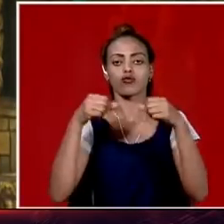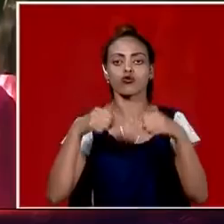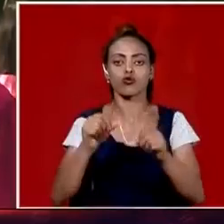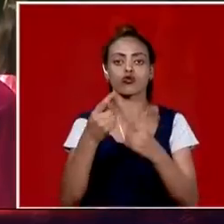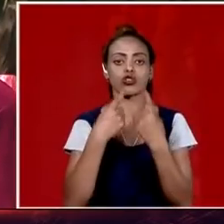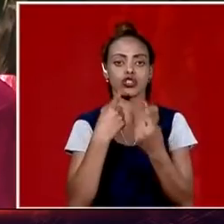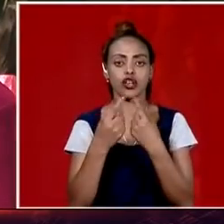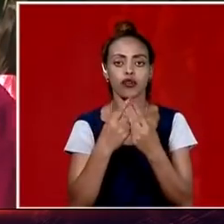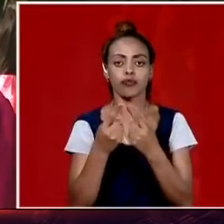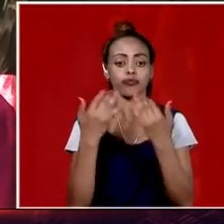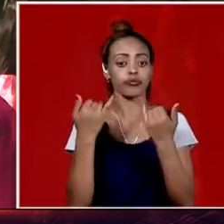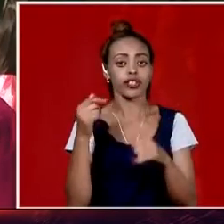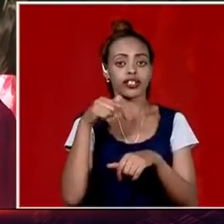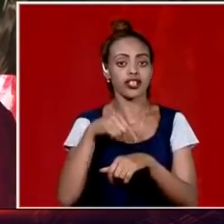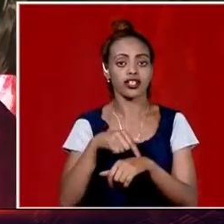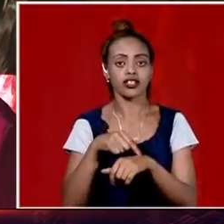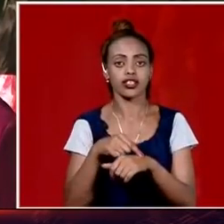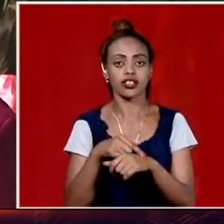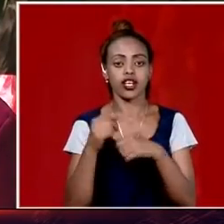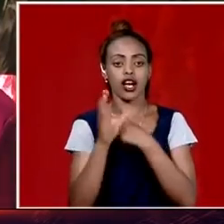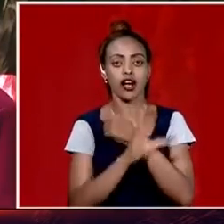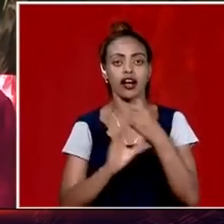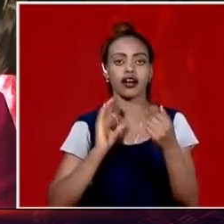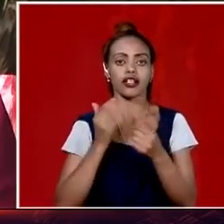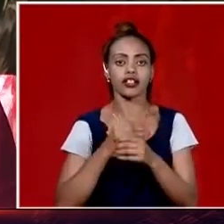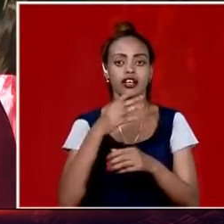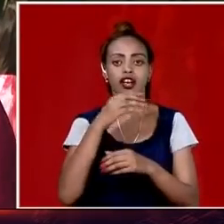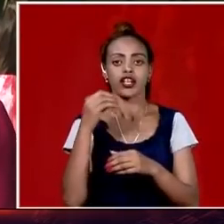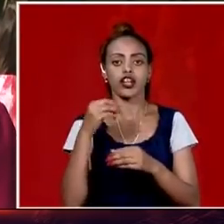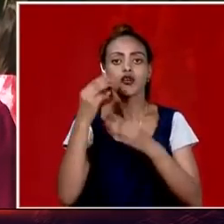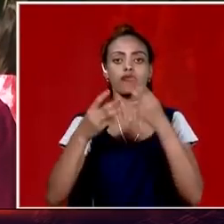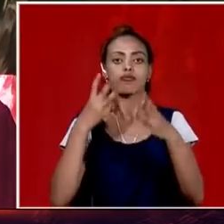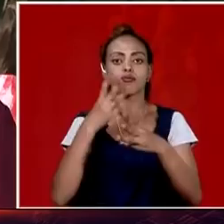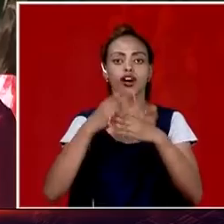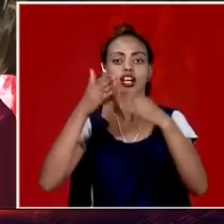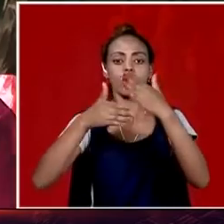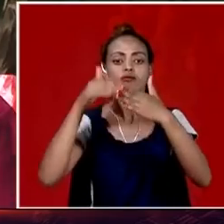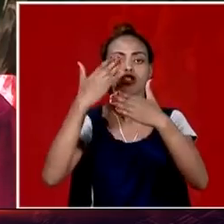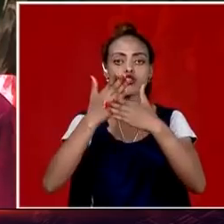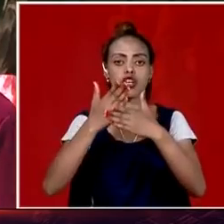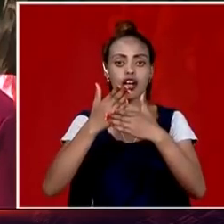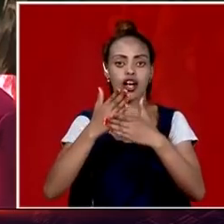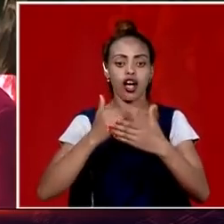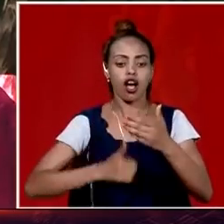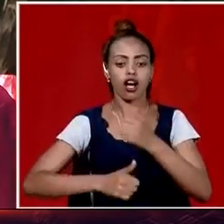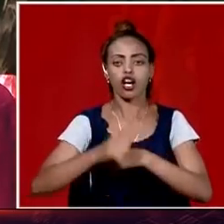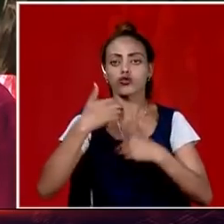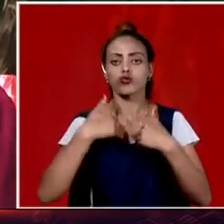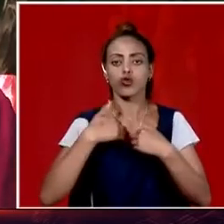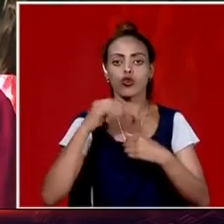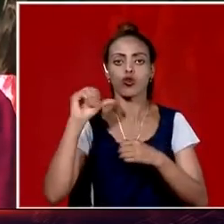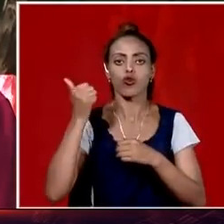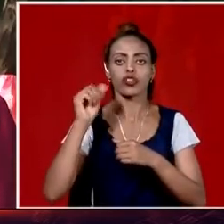ተዛሪቦም። ብኸዚ ሰዓት ዓድና ኢልና ብዓለም ደረጃ ኣጋጢሙ ዘለዉ ናይ